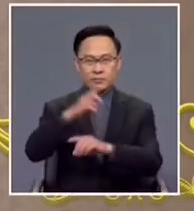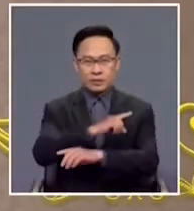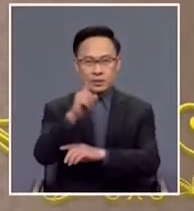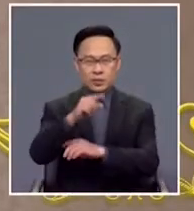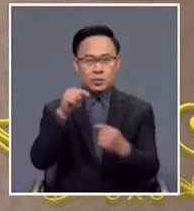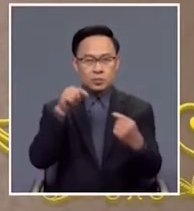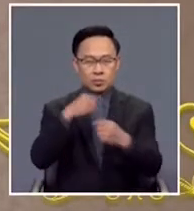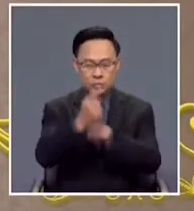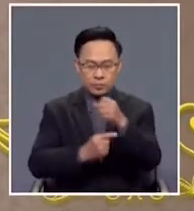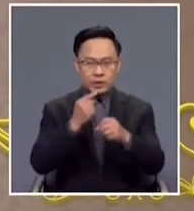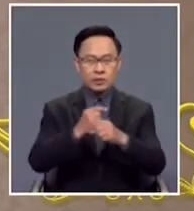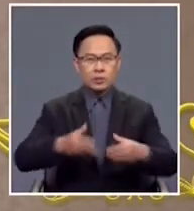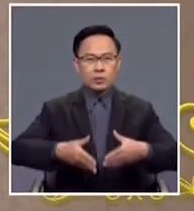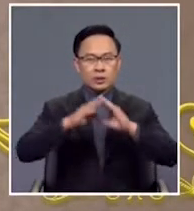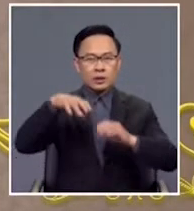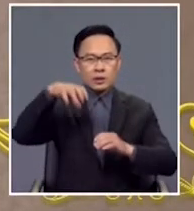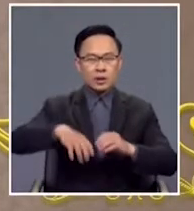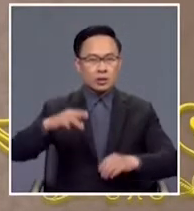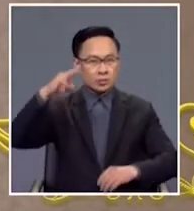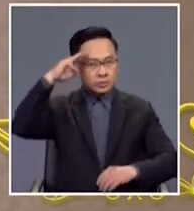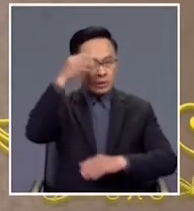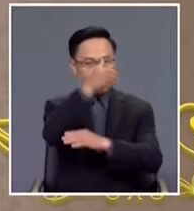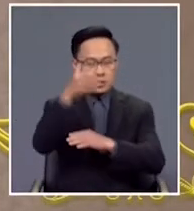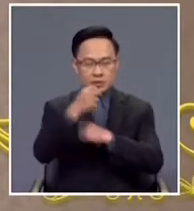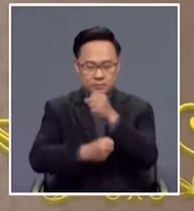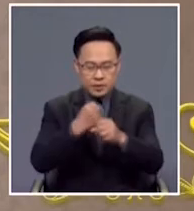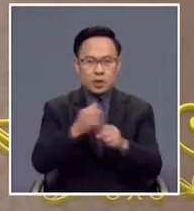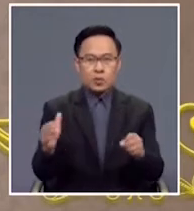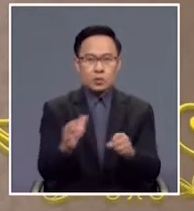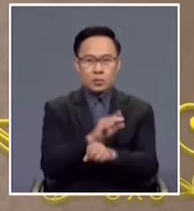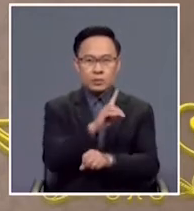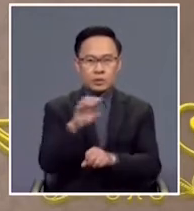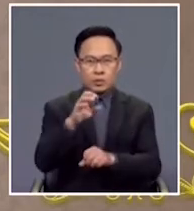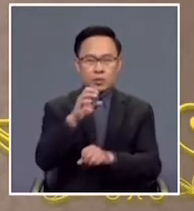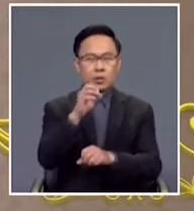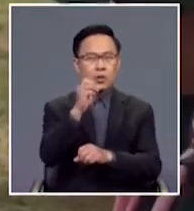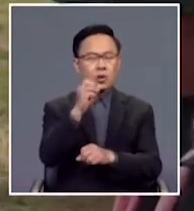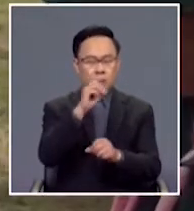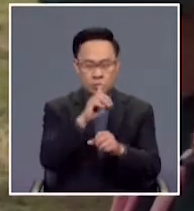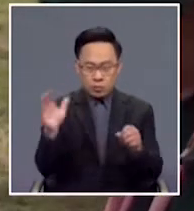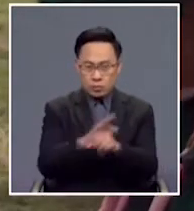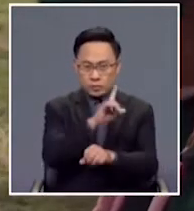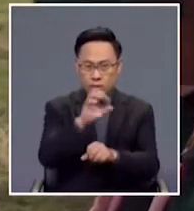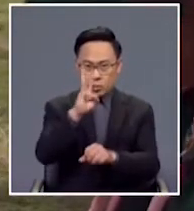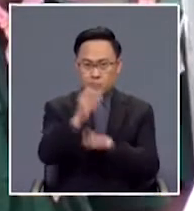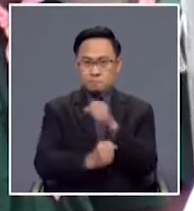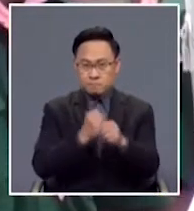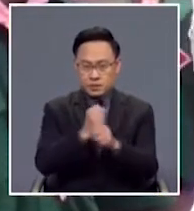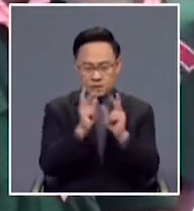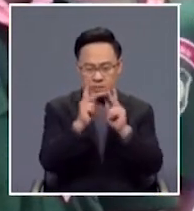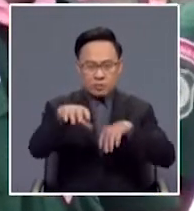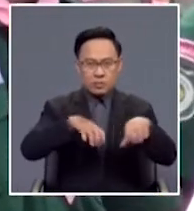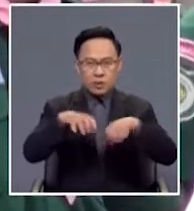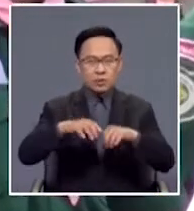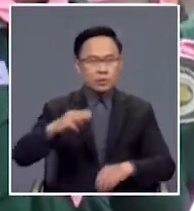ล้ายวันสถาปนาคณะลูกเสือแห่งชาติซึ่งในปีนี้ครบรอบ106ปีโดยคณะกรรมการบริหารลูกเสือแห่งชาติจะจัด